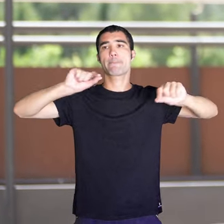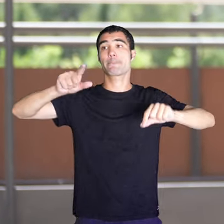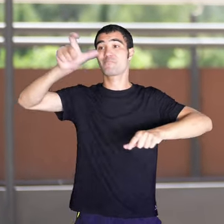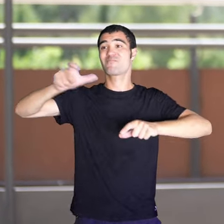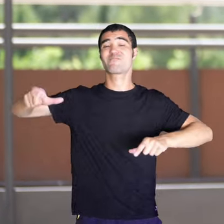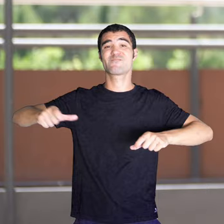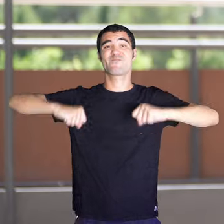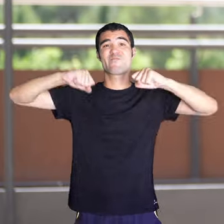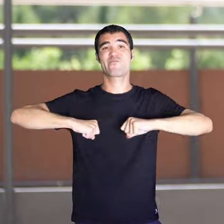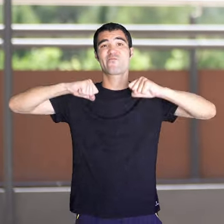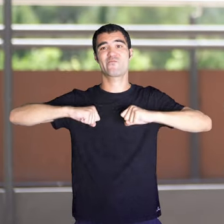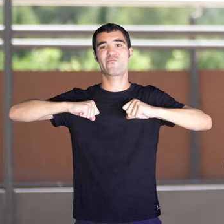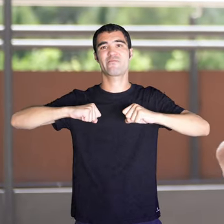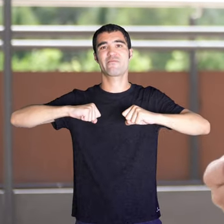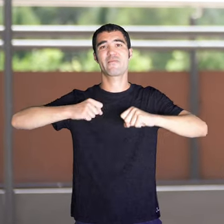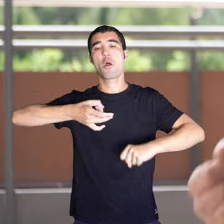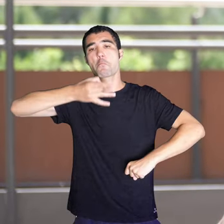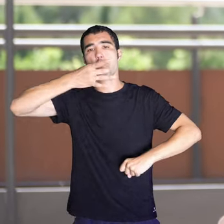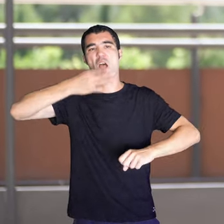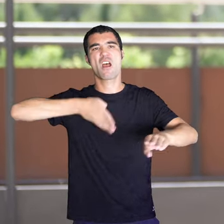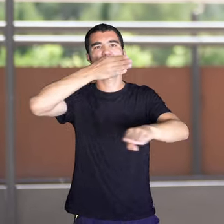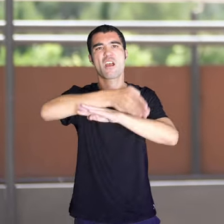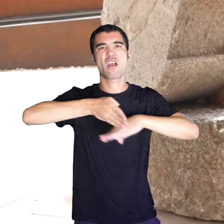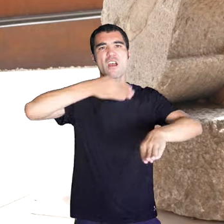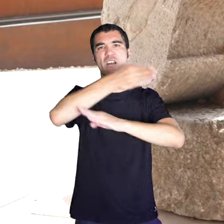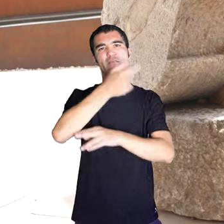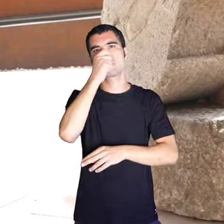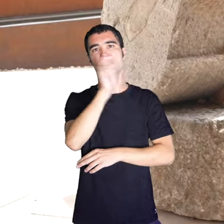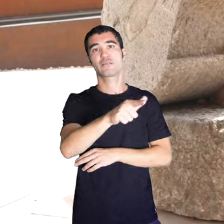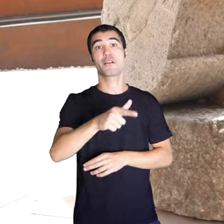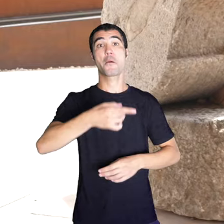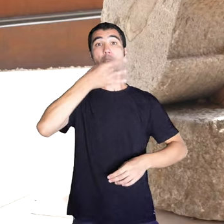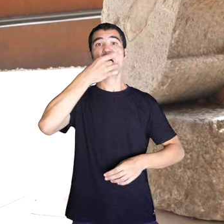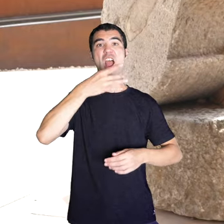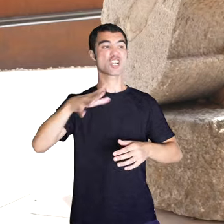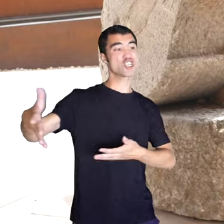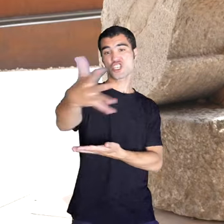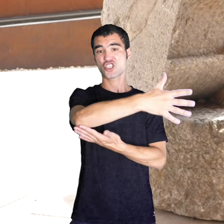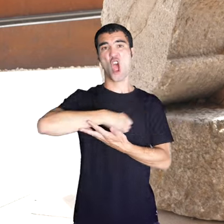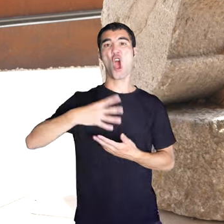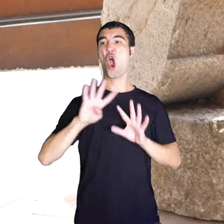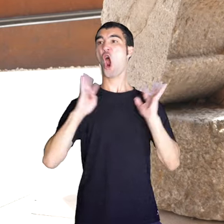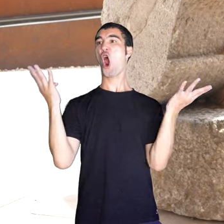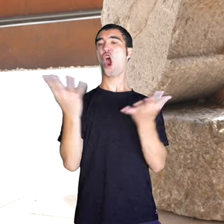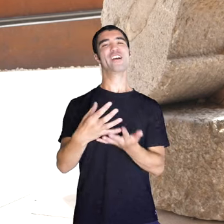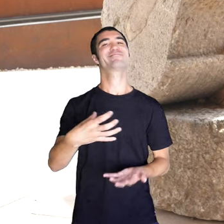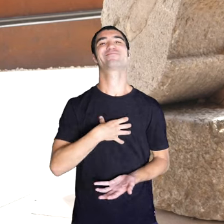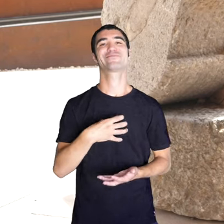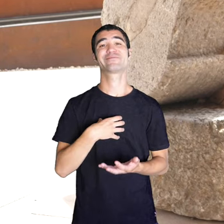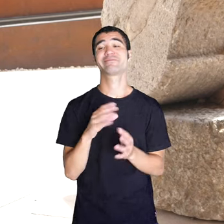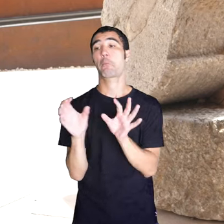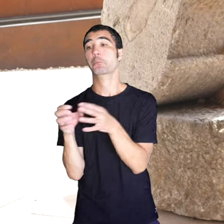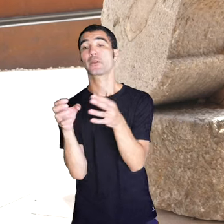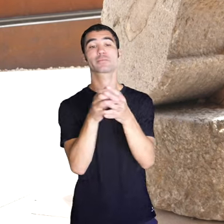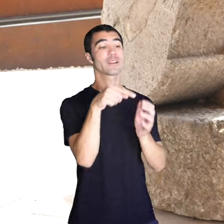certa edat no és d'anar al bar, a més, a un bar no te pots seure tots junts, i això va